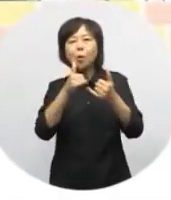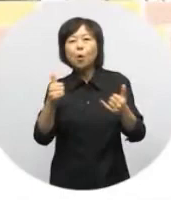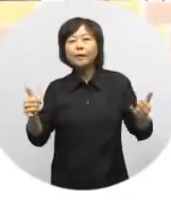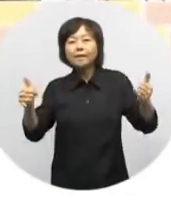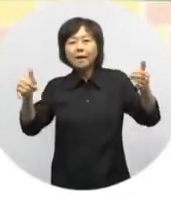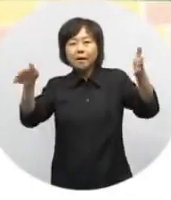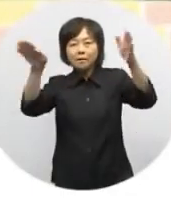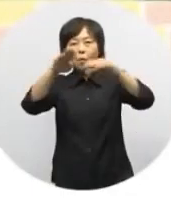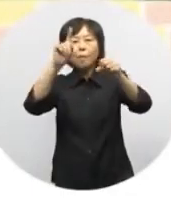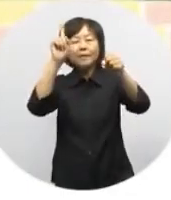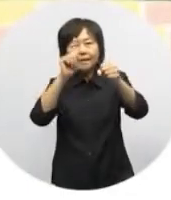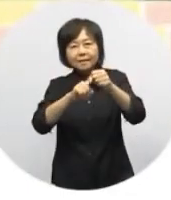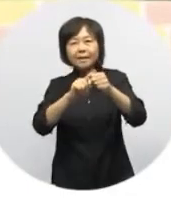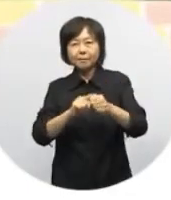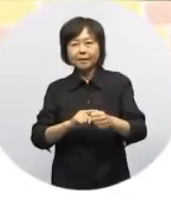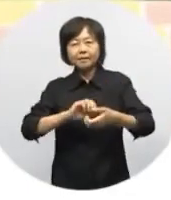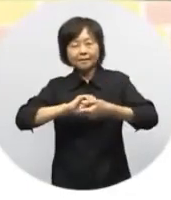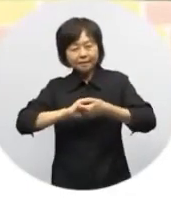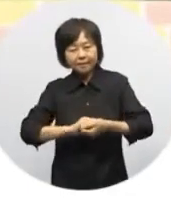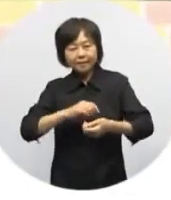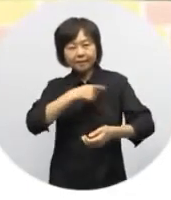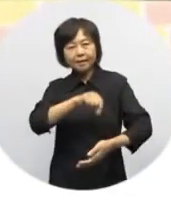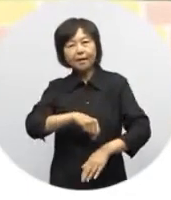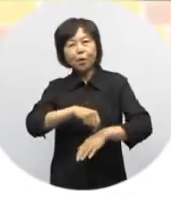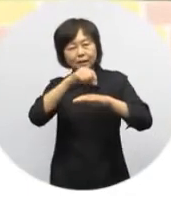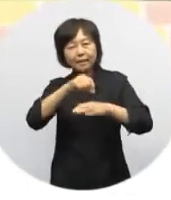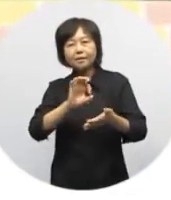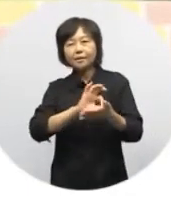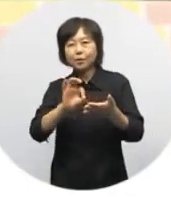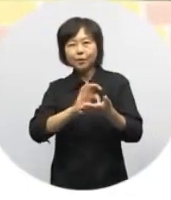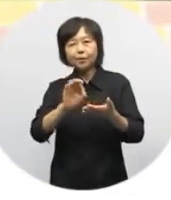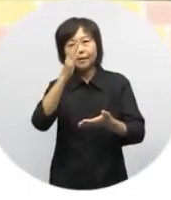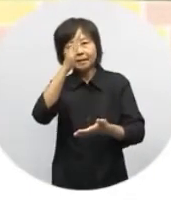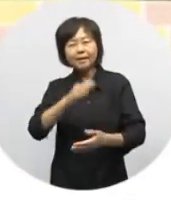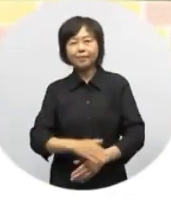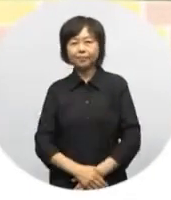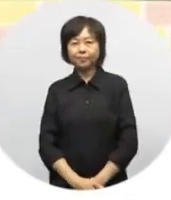目指しています。ぜひお気軽にご利用ください。